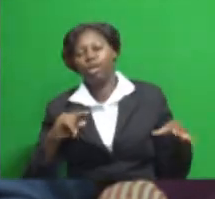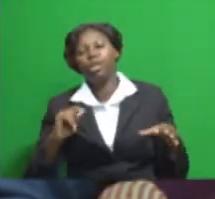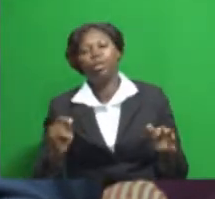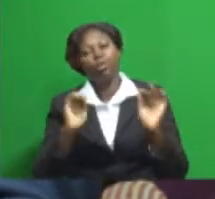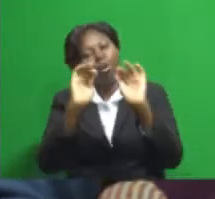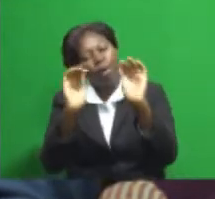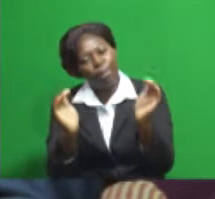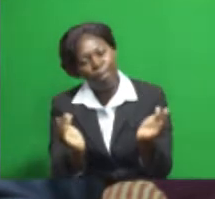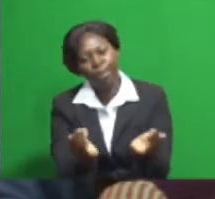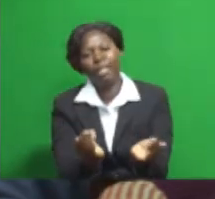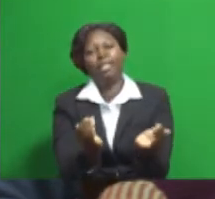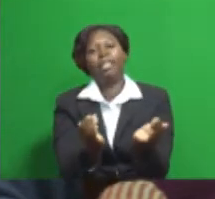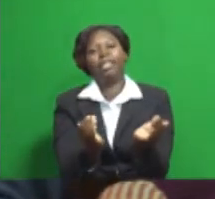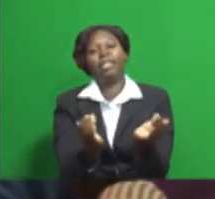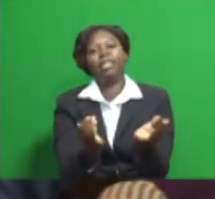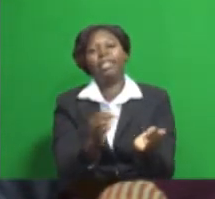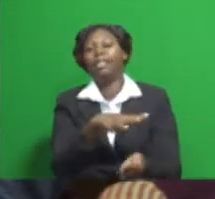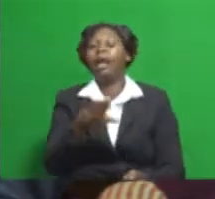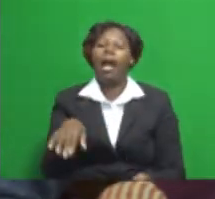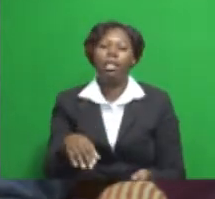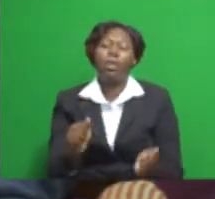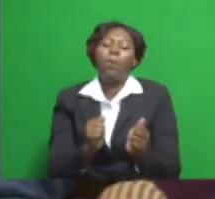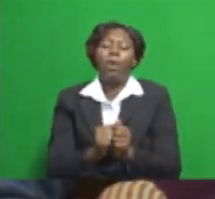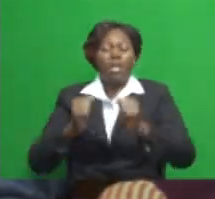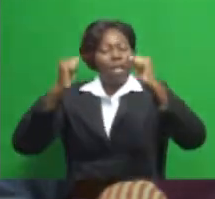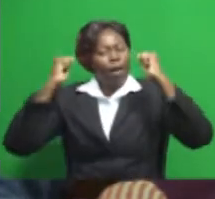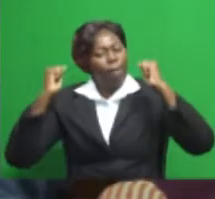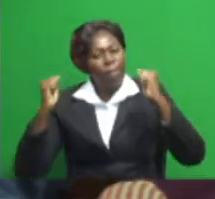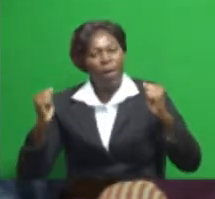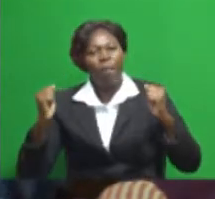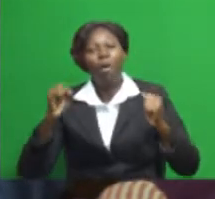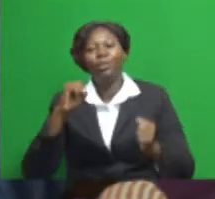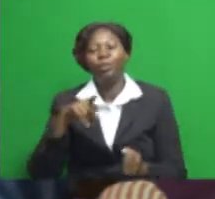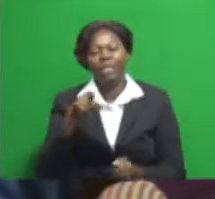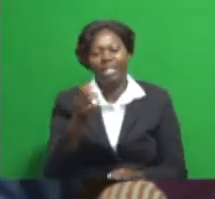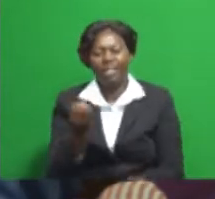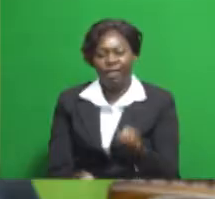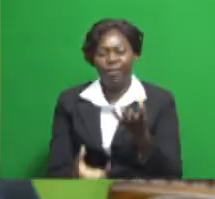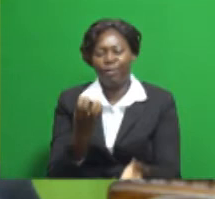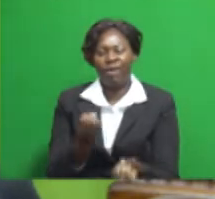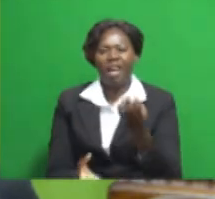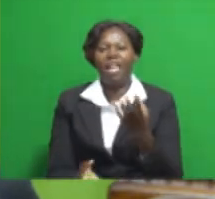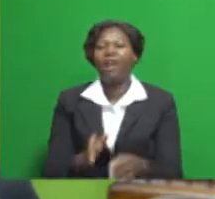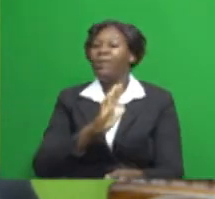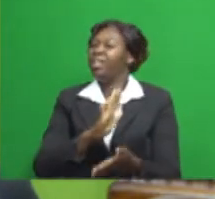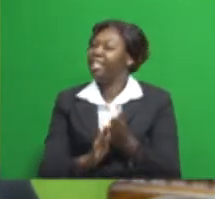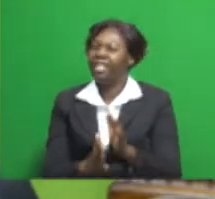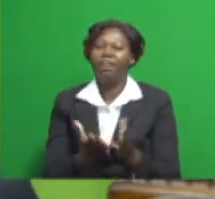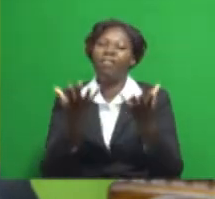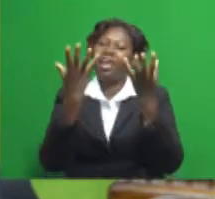akatuma ngirozi yake ikauya nesimba rayo yakaita kuti moto utadze kupisa kurwira